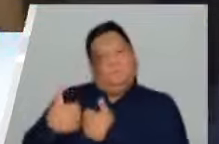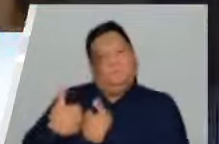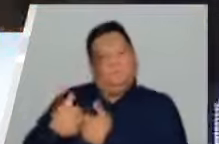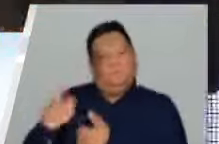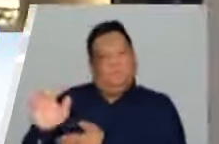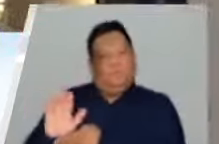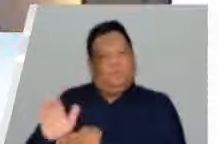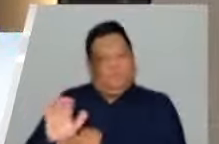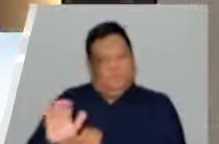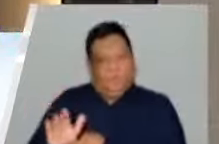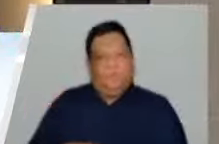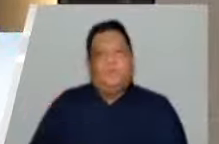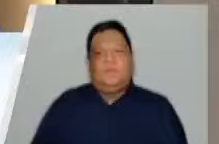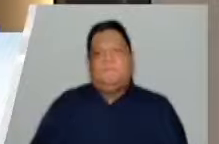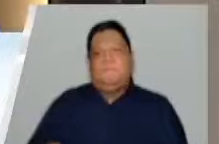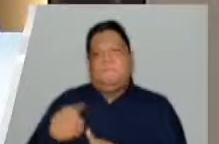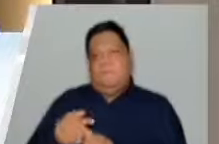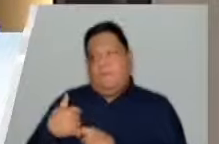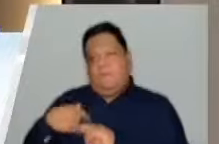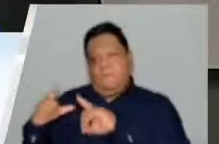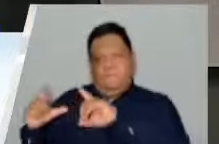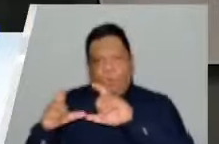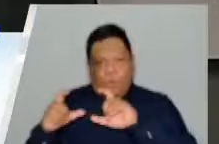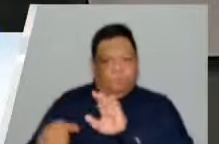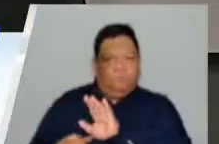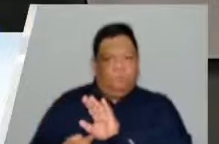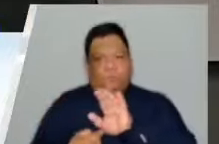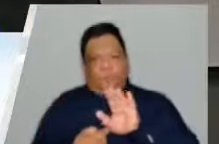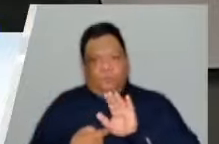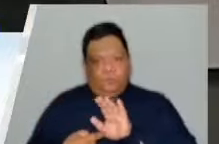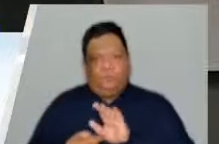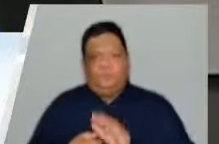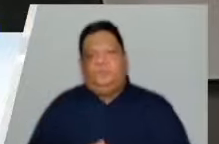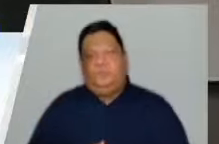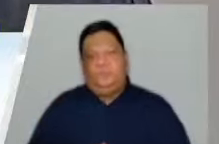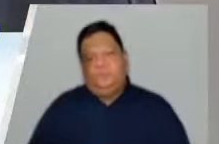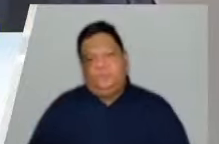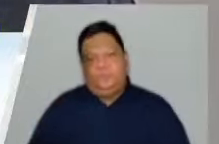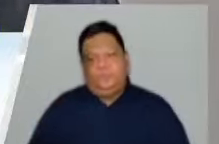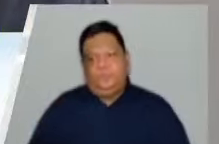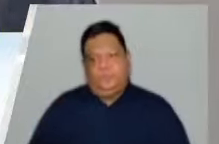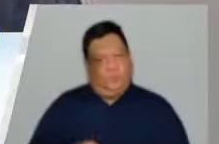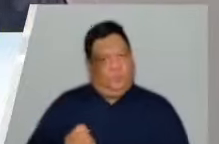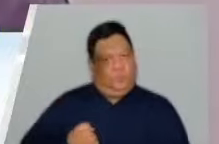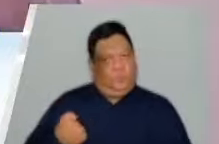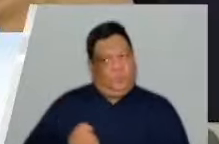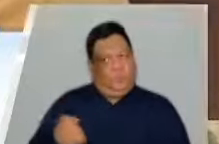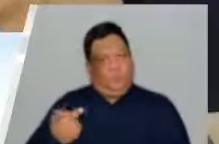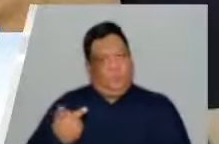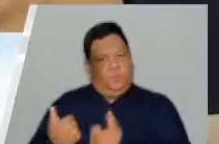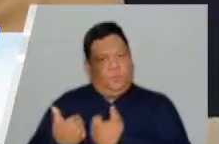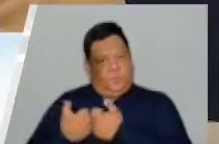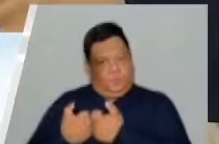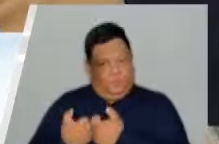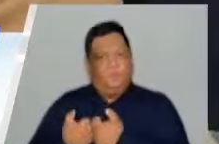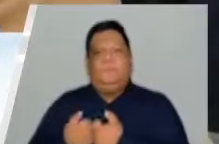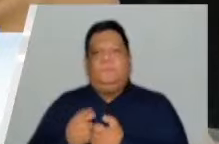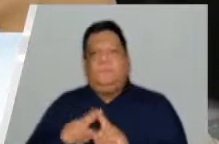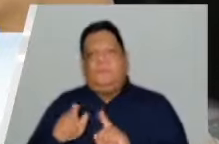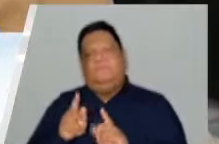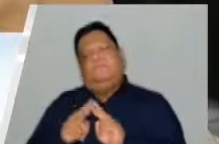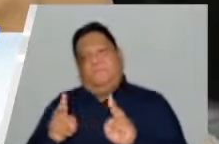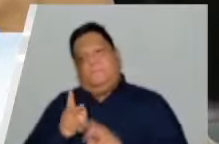photo exhibit na nagtampok sa obra ng nobyo. Going strong sila pero very private. Hindi naman kami